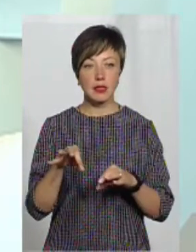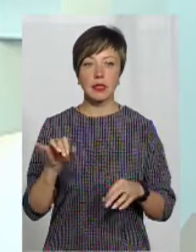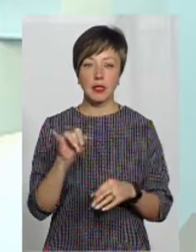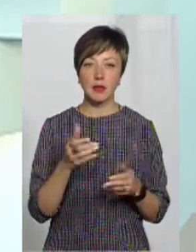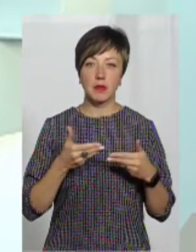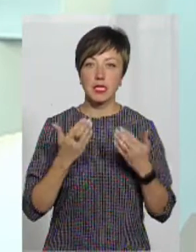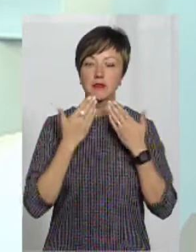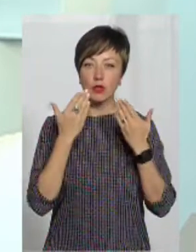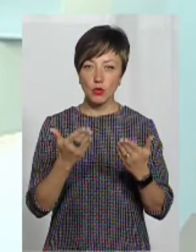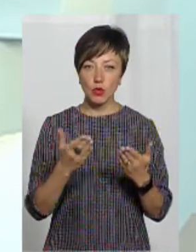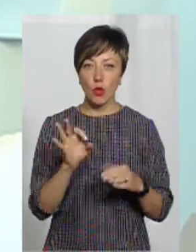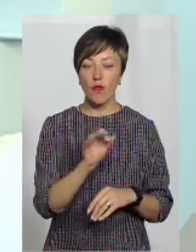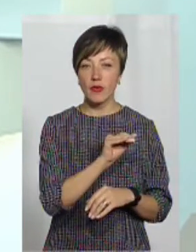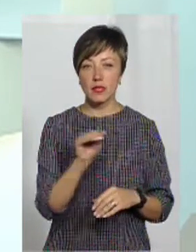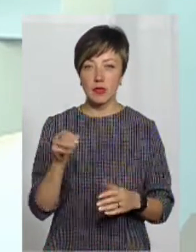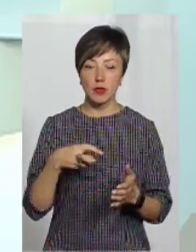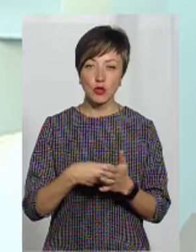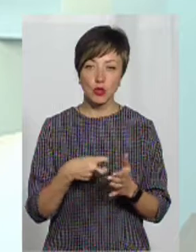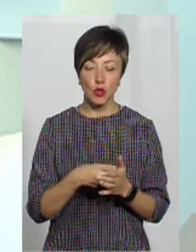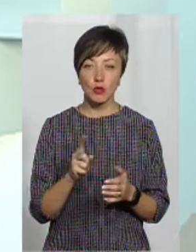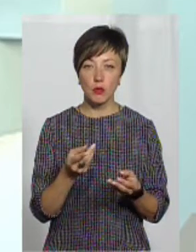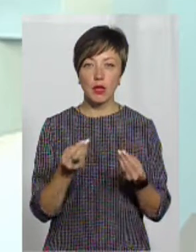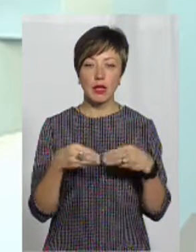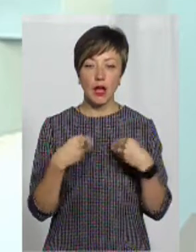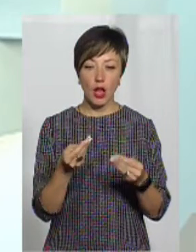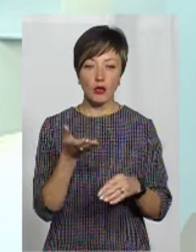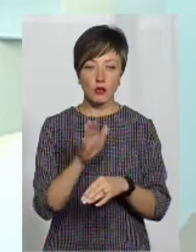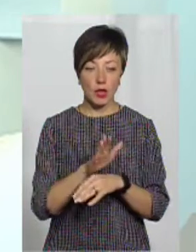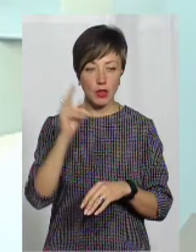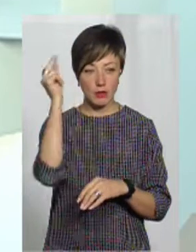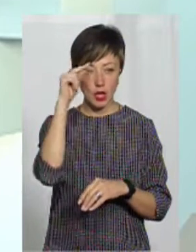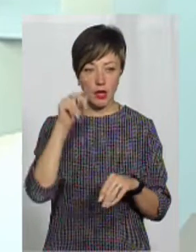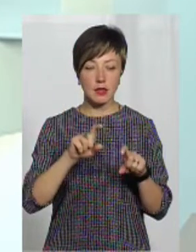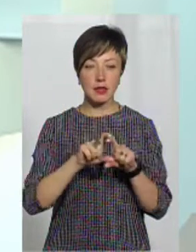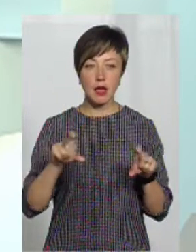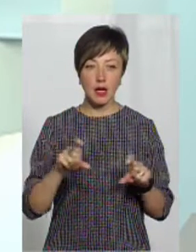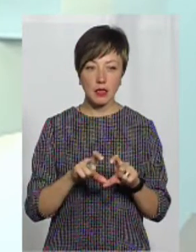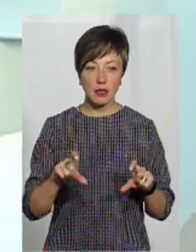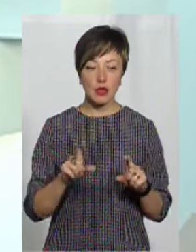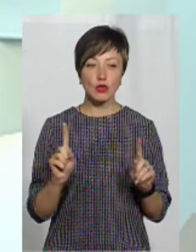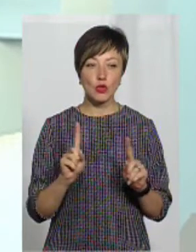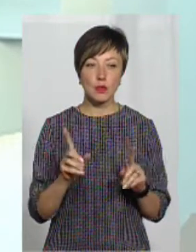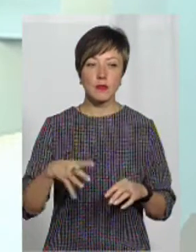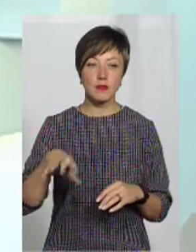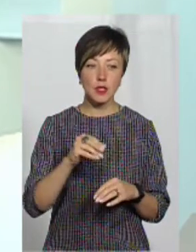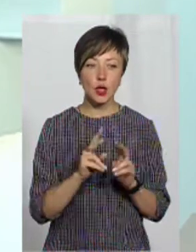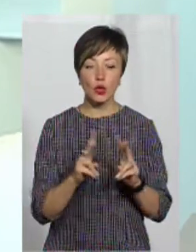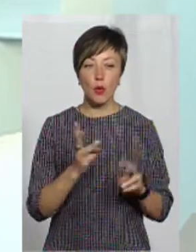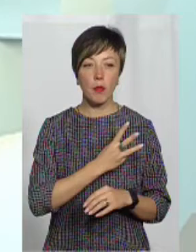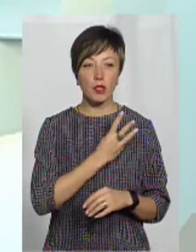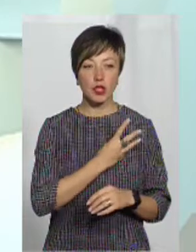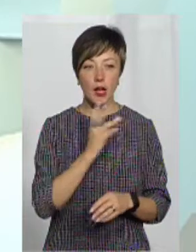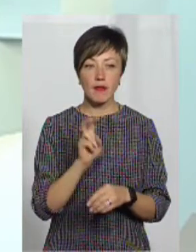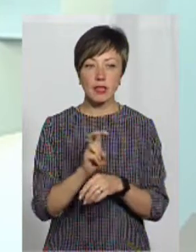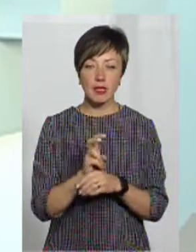ми звернулися до них з офіційним листом для того, щоб вони дали розпорядження в навчальних закладах, щоб усі, хто